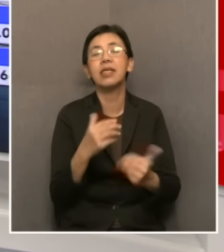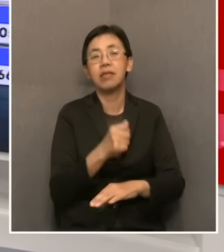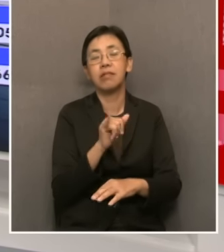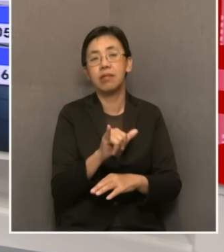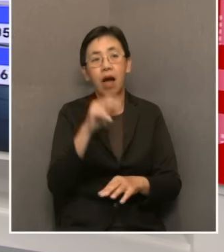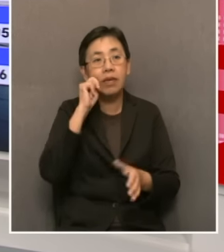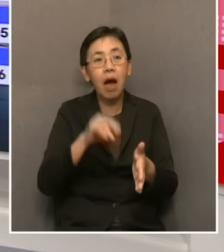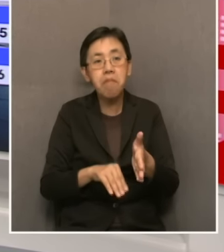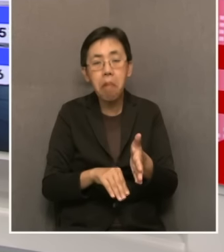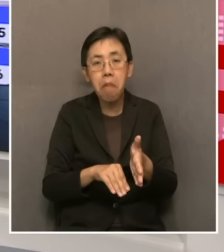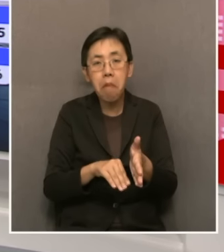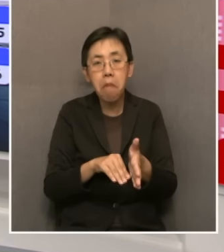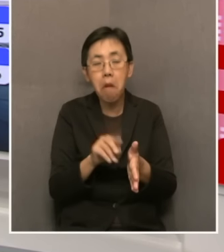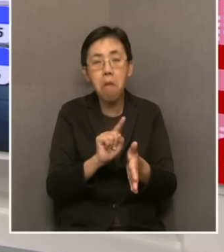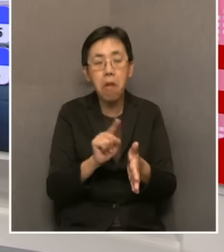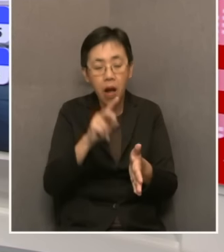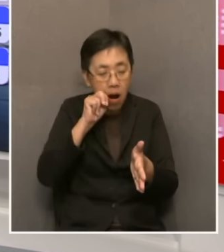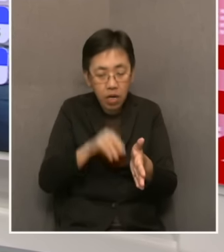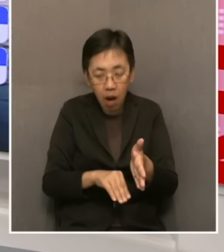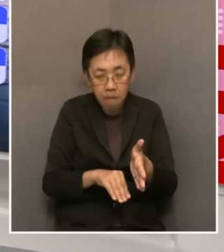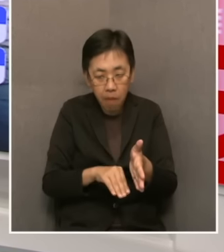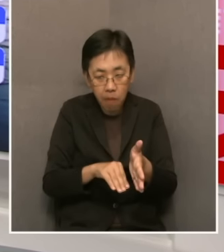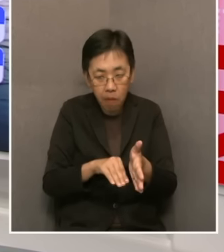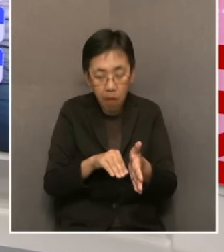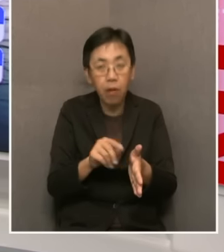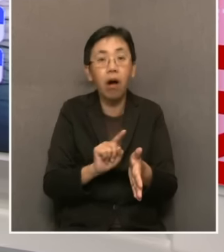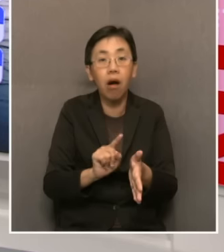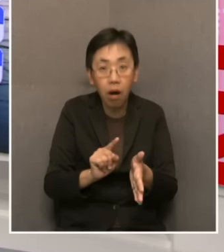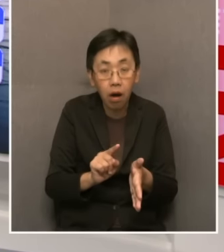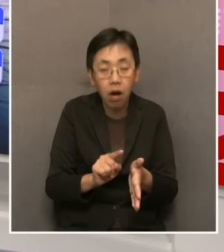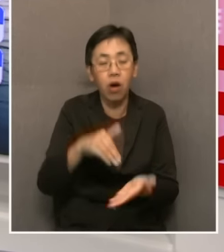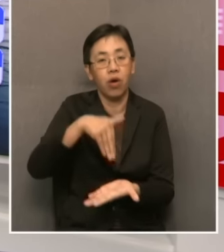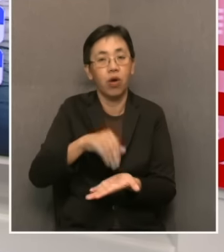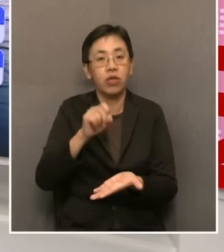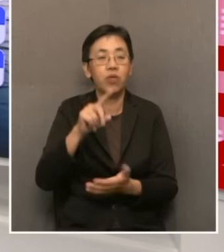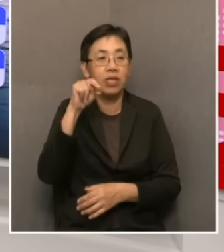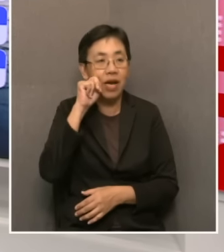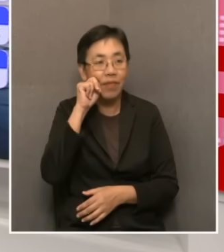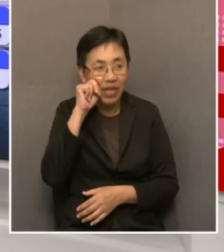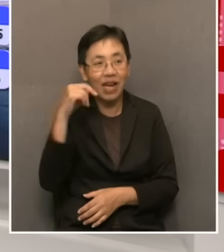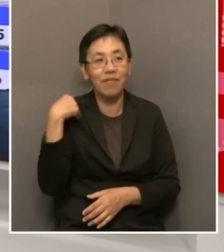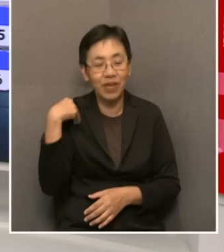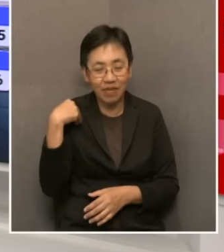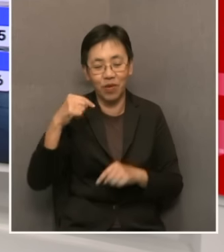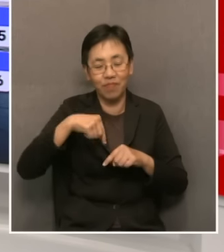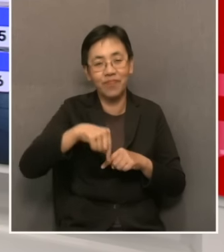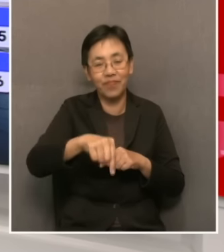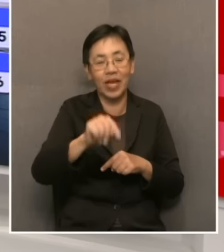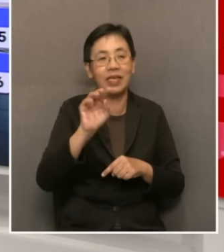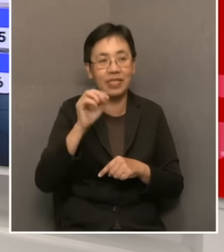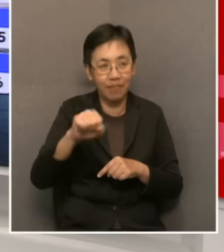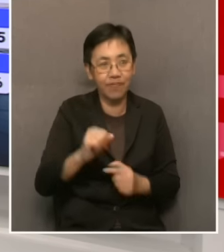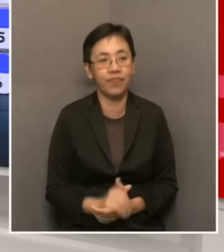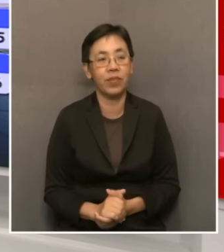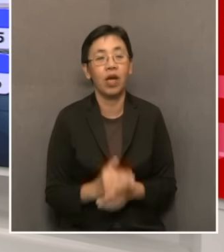อนนี้น่าเป็นห่วงหรือไม่อย่างไรนะคะเป็นข้อมูลศูนย์ข้อมูลน้ำระดับจังหวัด10สถานีด้วยกันซึ่งเป็นข้อมูลล่าสุดวันนี้เลยนะ